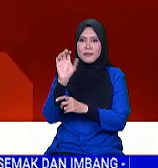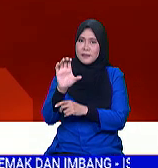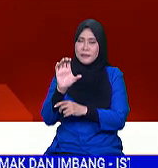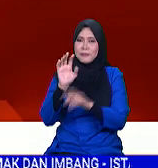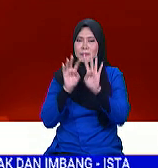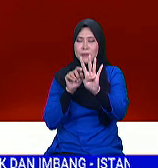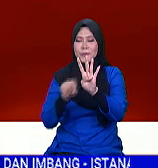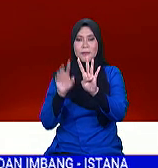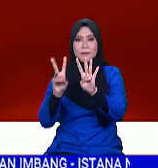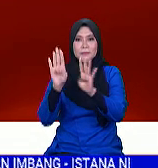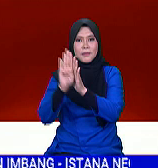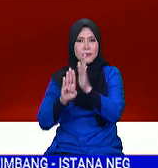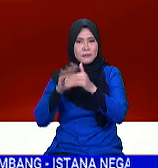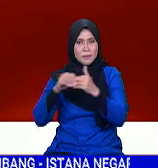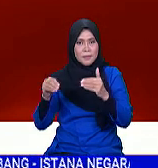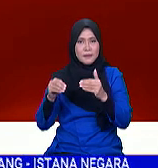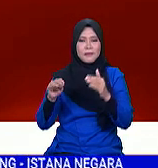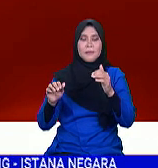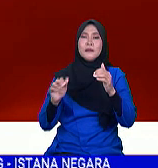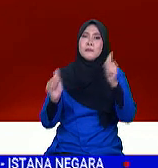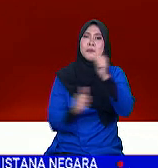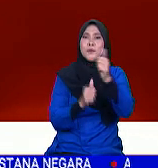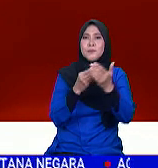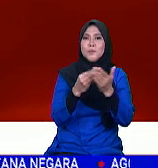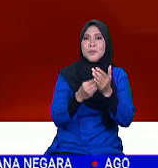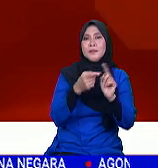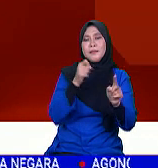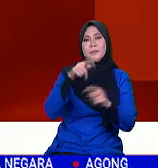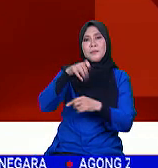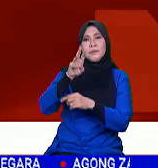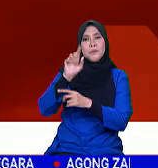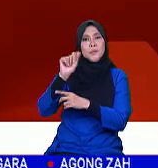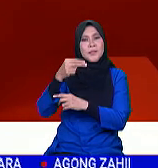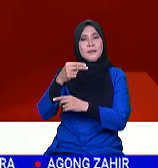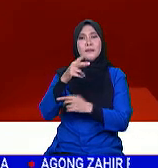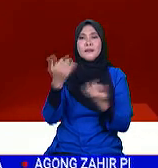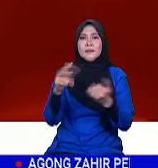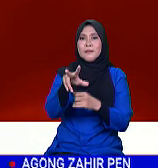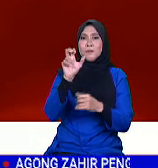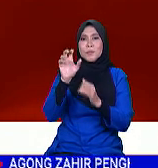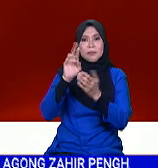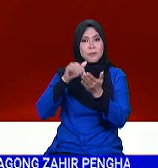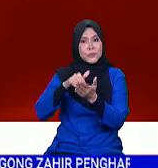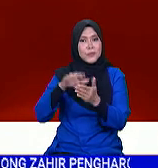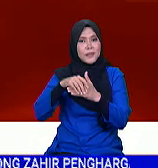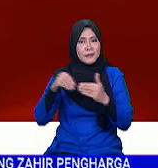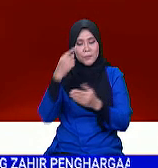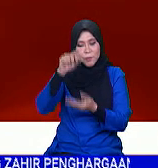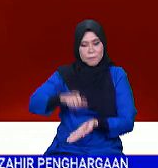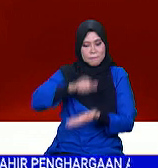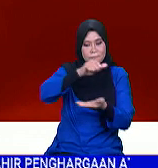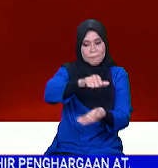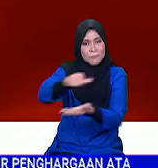46 pilihan Ringgit di bawah pemulih jelasnya peruntukan sebanyak 300.000 Ringgit kepada ahli palingan untuk bantuan bakul makanan